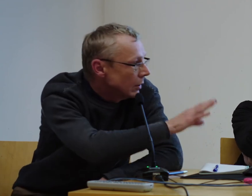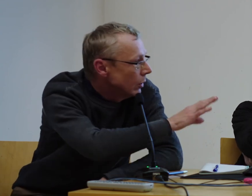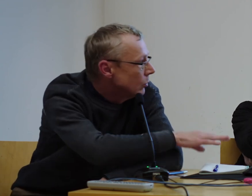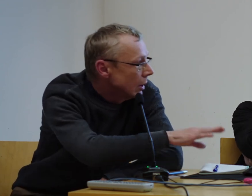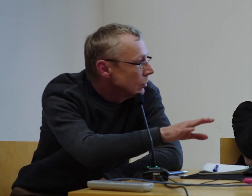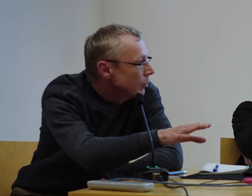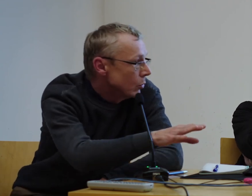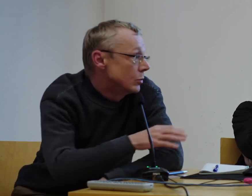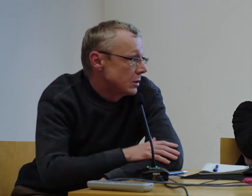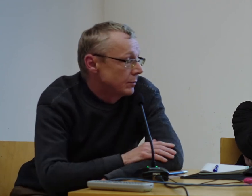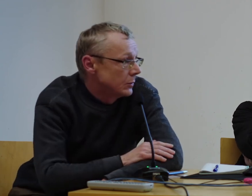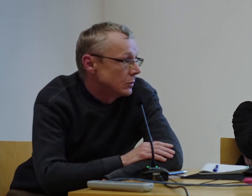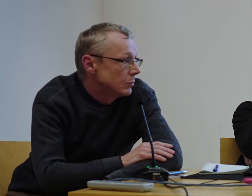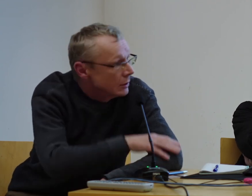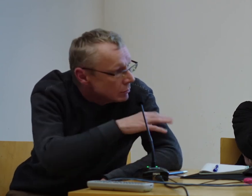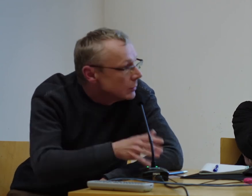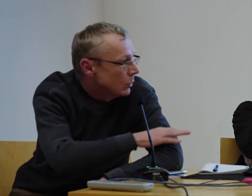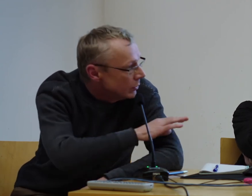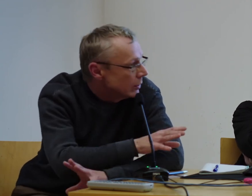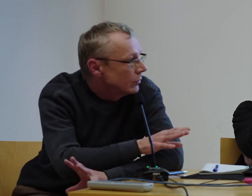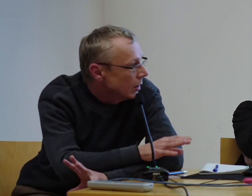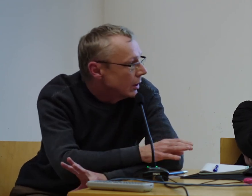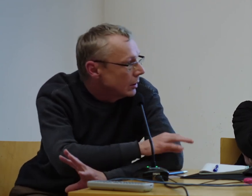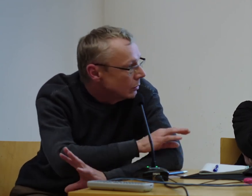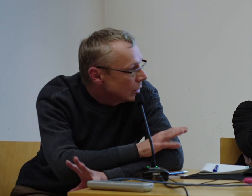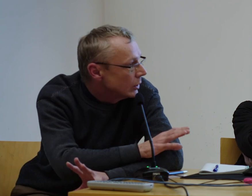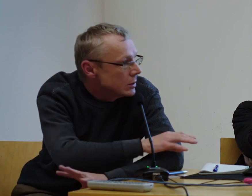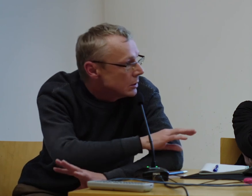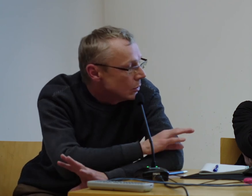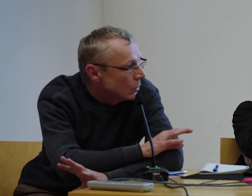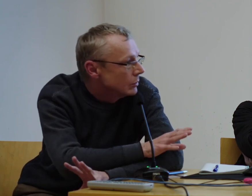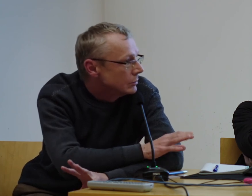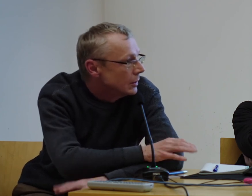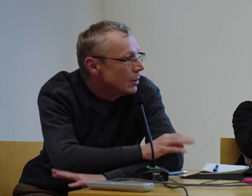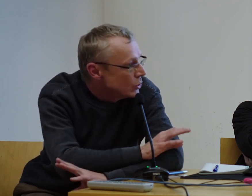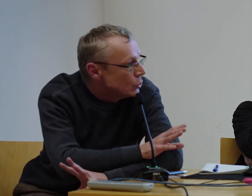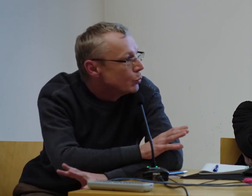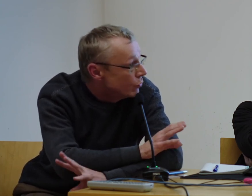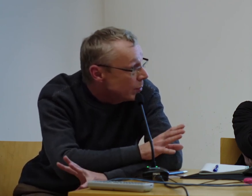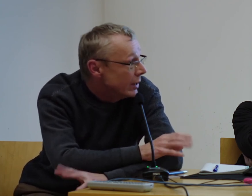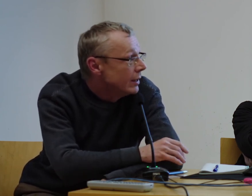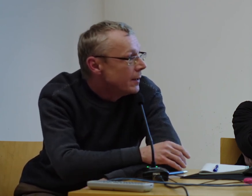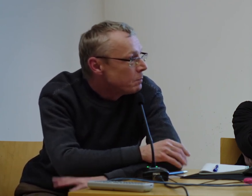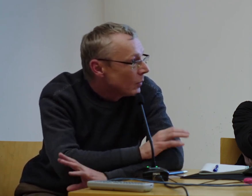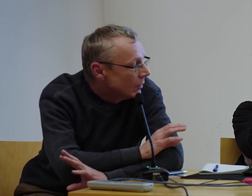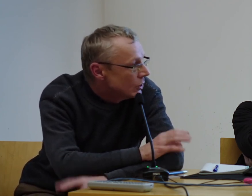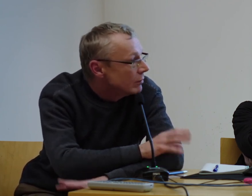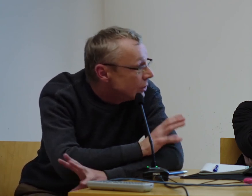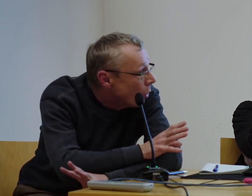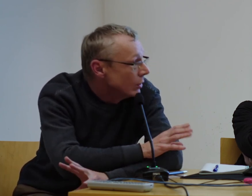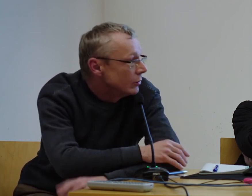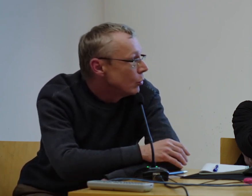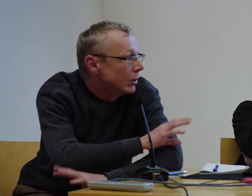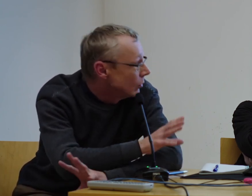Pozic, jako je kurátora produkce. Že? My jakoby z hlediska nějakého teoretického přístupu víme, že